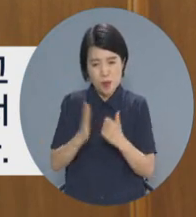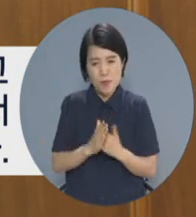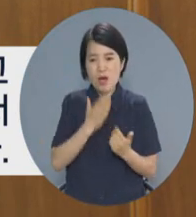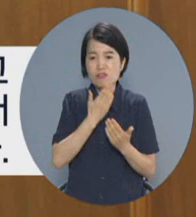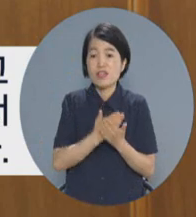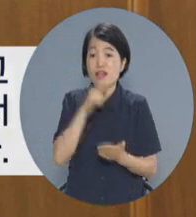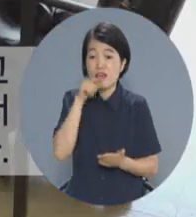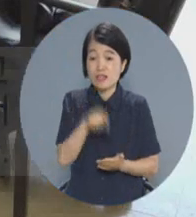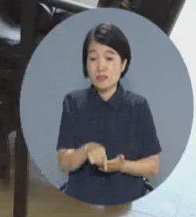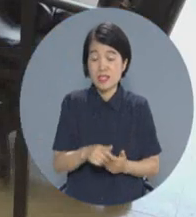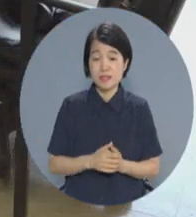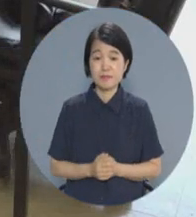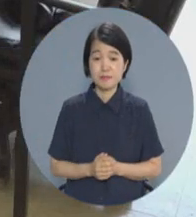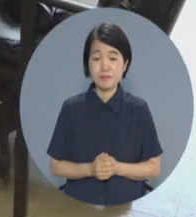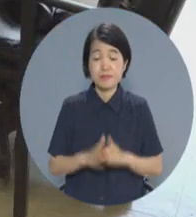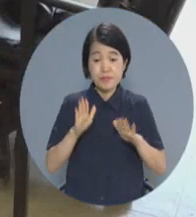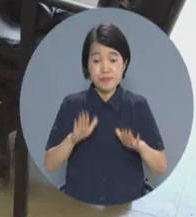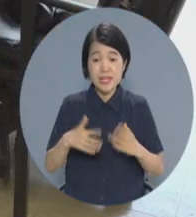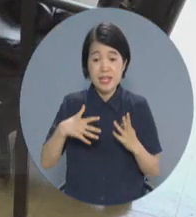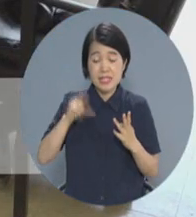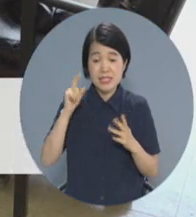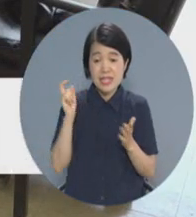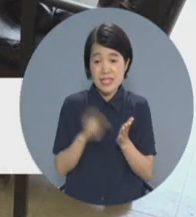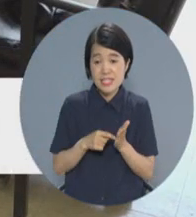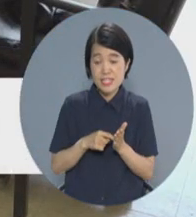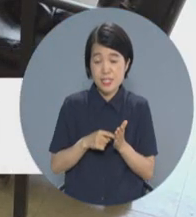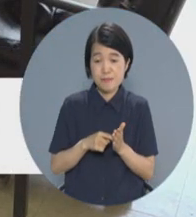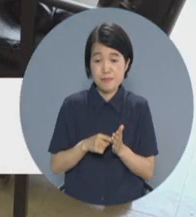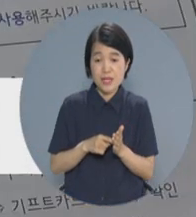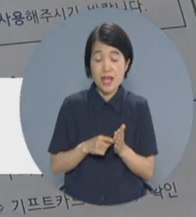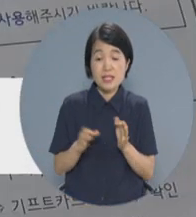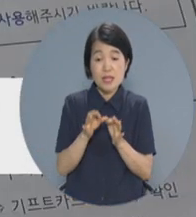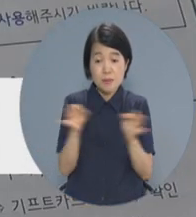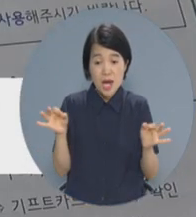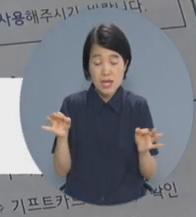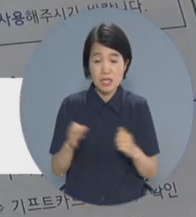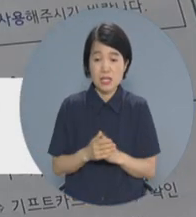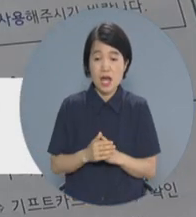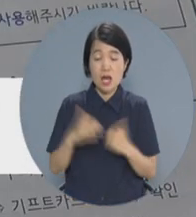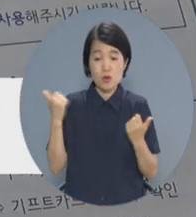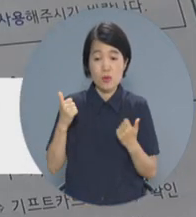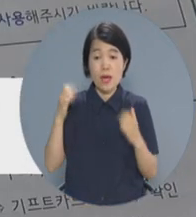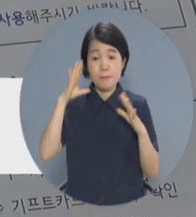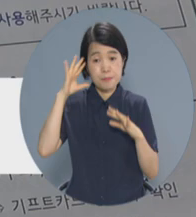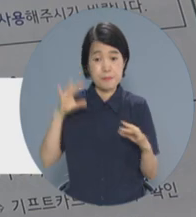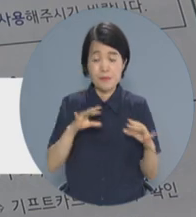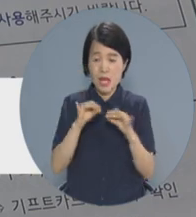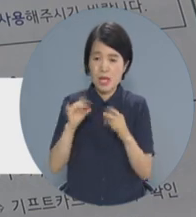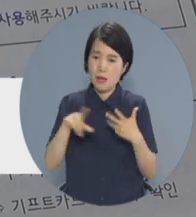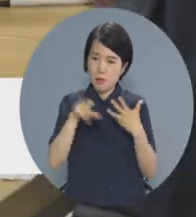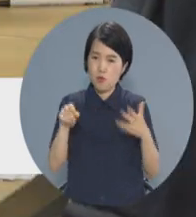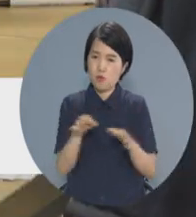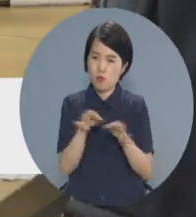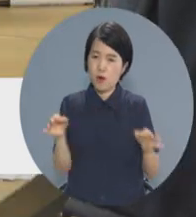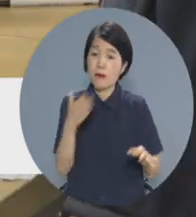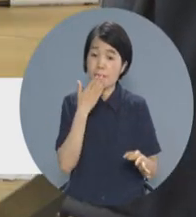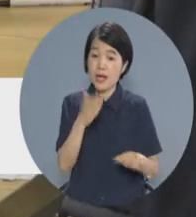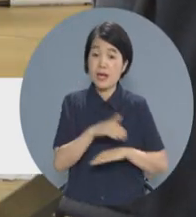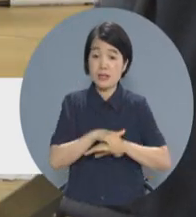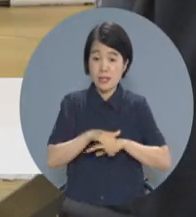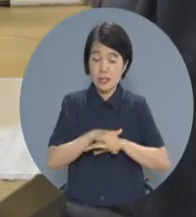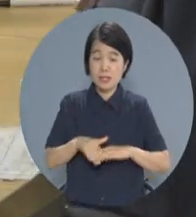그것이 중요하다고 봅니다. 현재 4차 긴급 재난생활비 지급도 의회 동의를 얻어 다음 달 안에 지급될 수 있도록 할